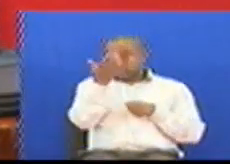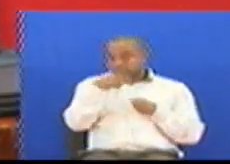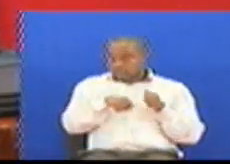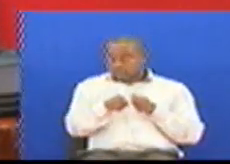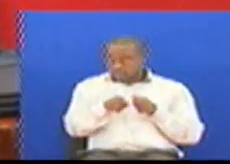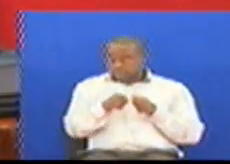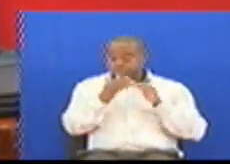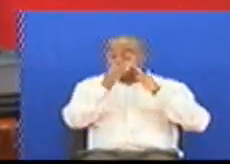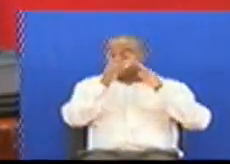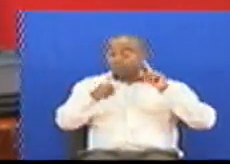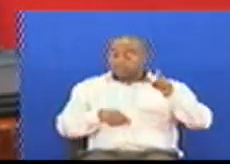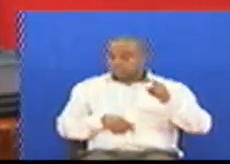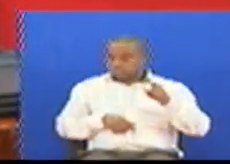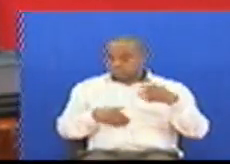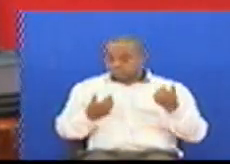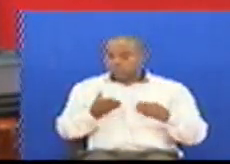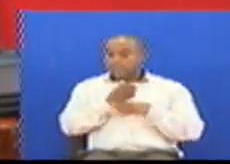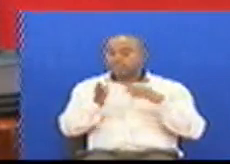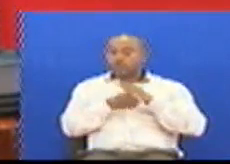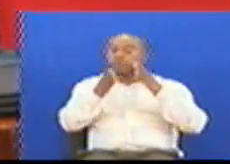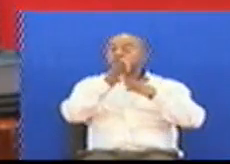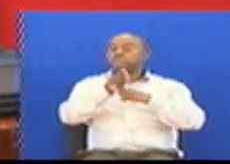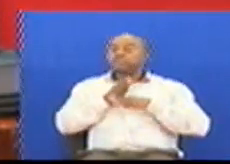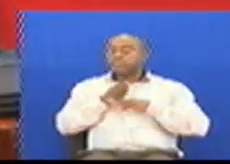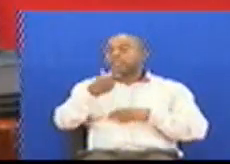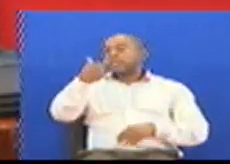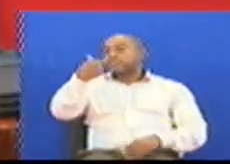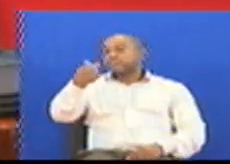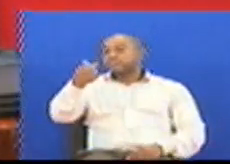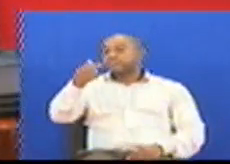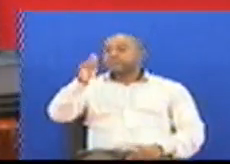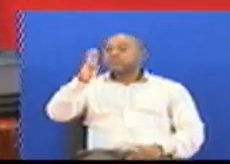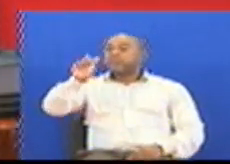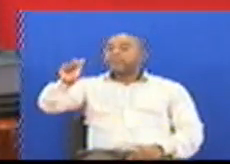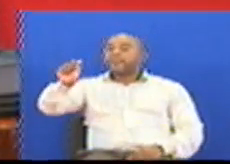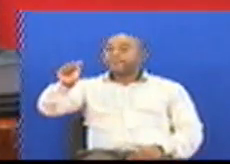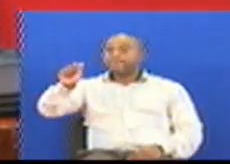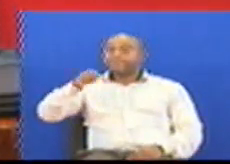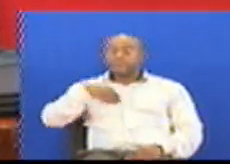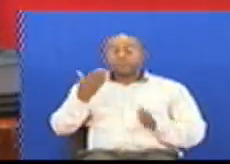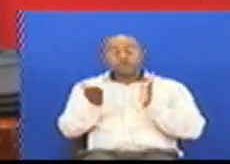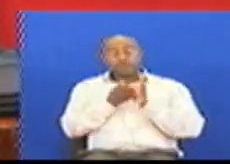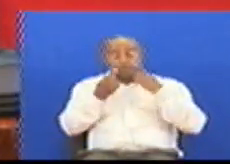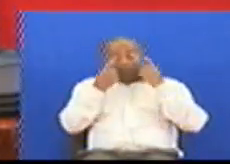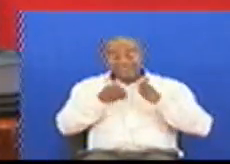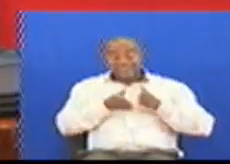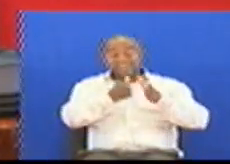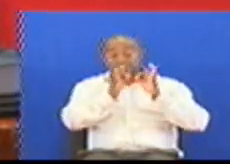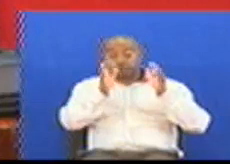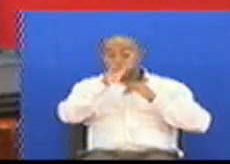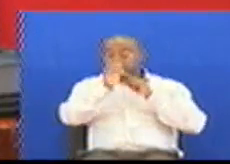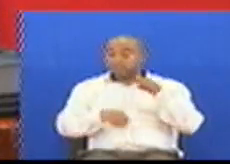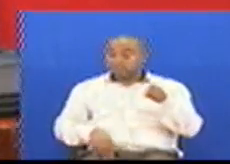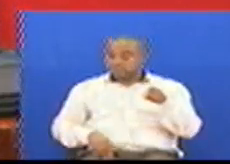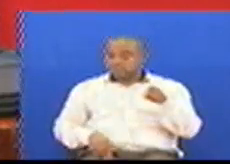TBA. Najua urasimu wa TBA umefanya yale majengo mpaka leo hajakamilika. Naomba muangalie namna bora zaidi, hata